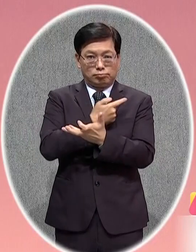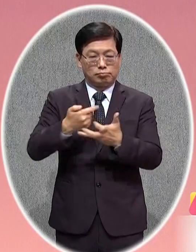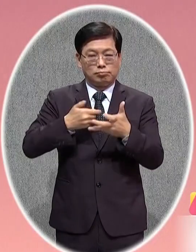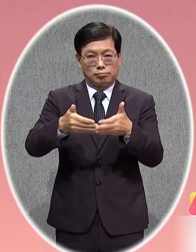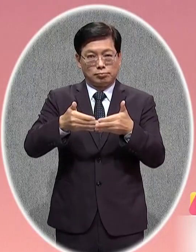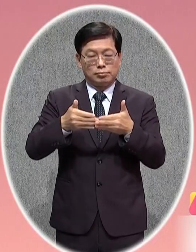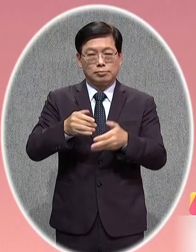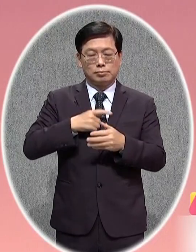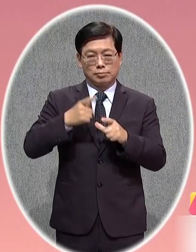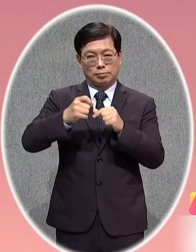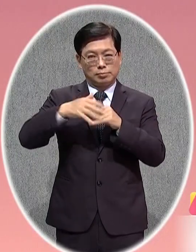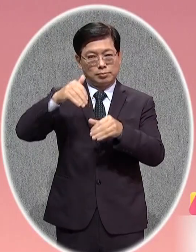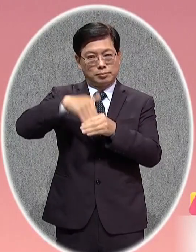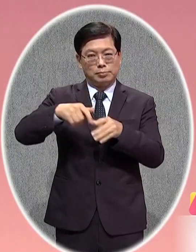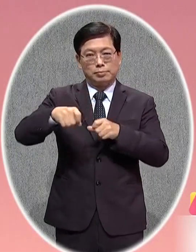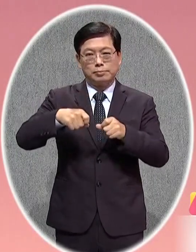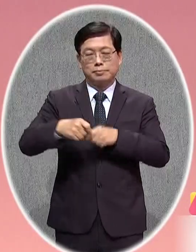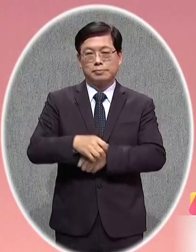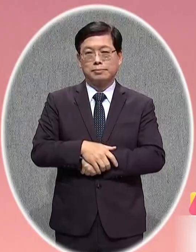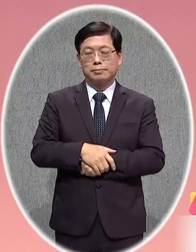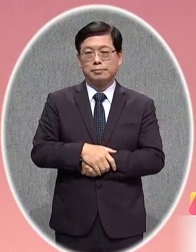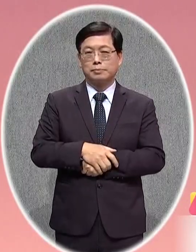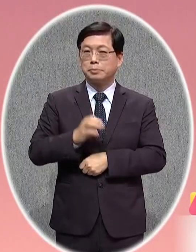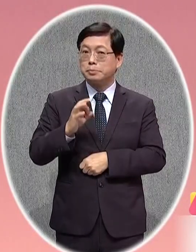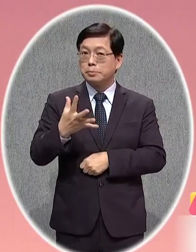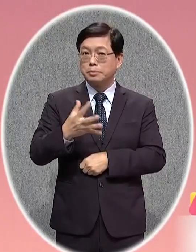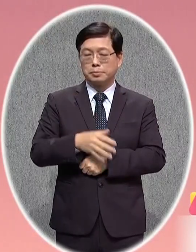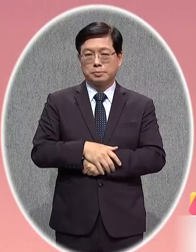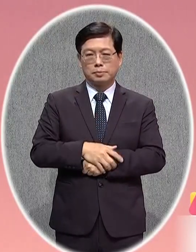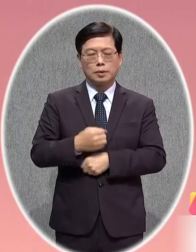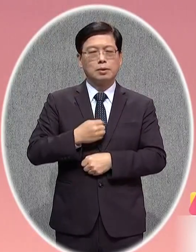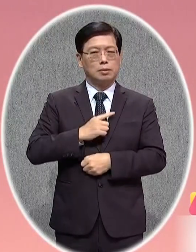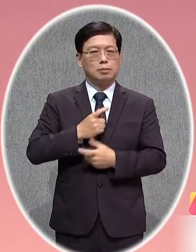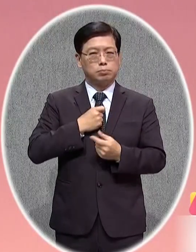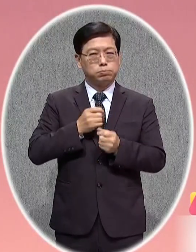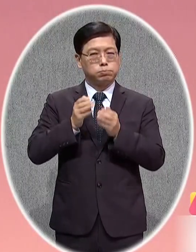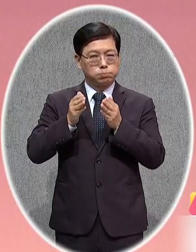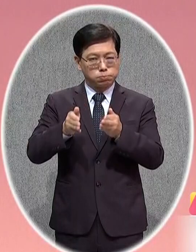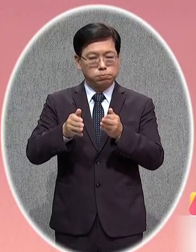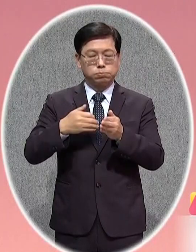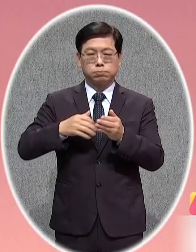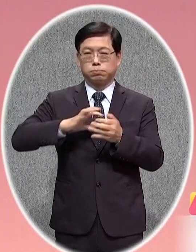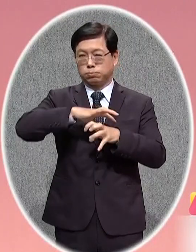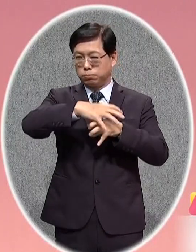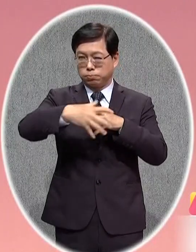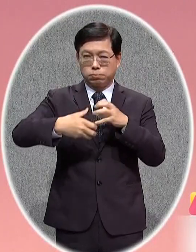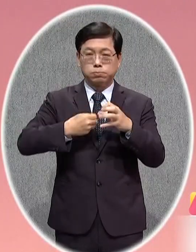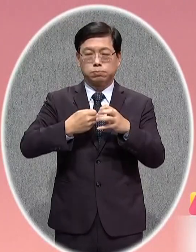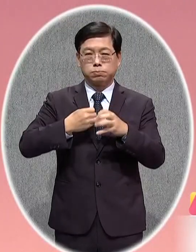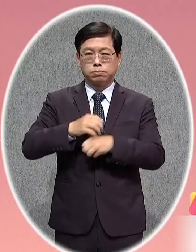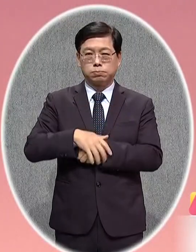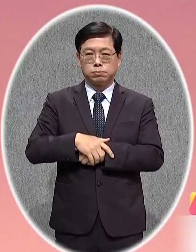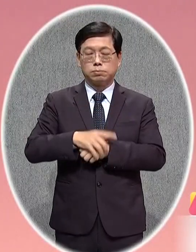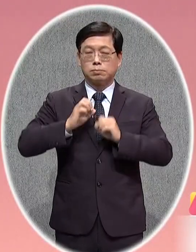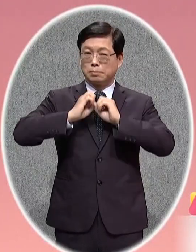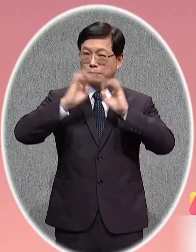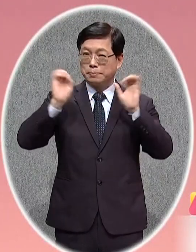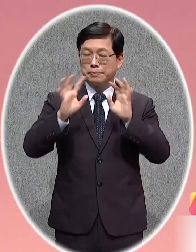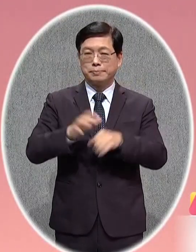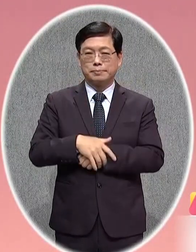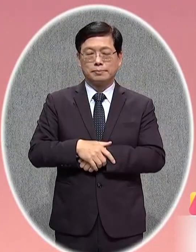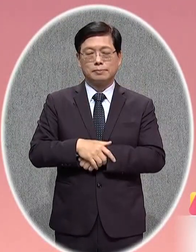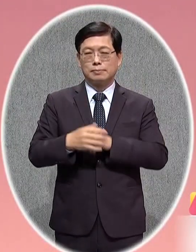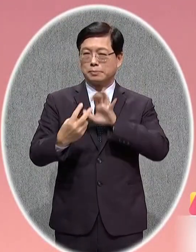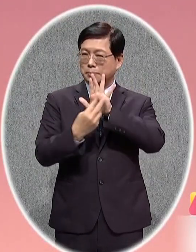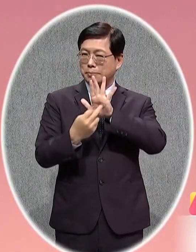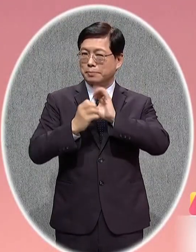的一个公投提案，因为我们想要对世界来发声，